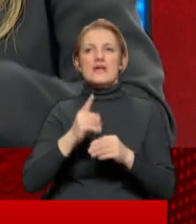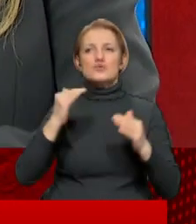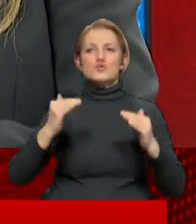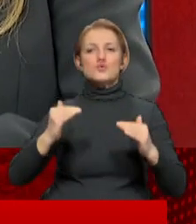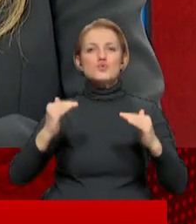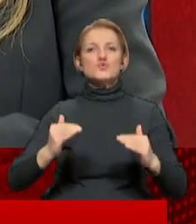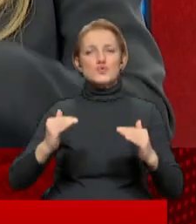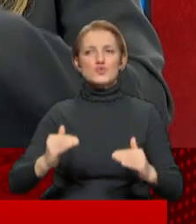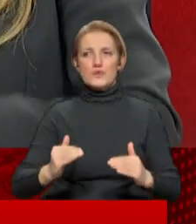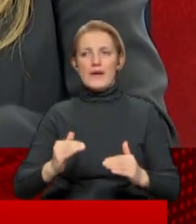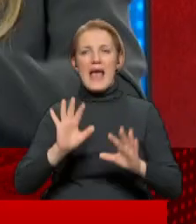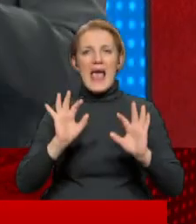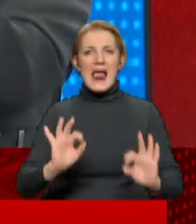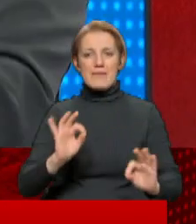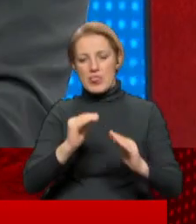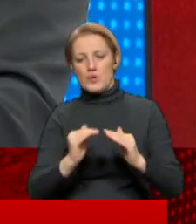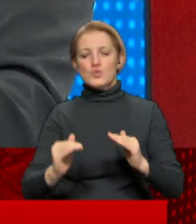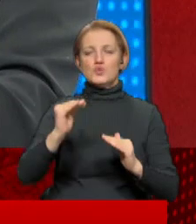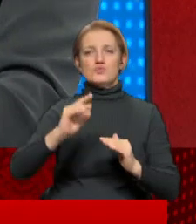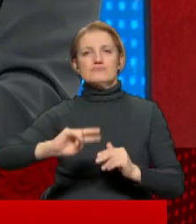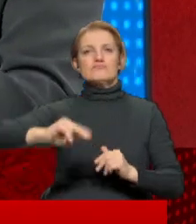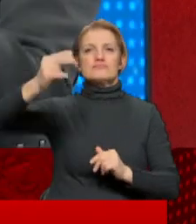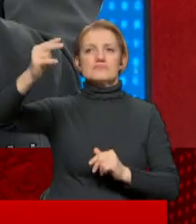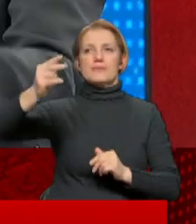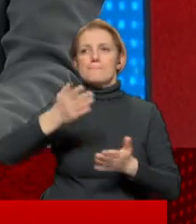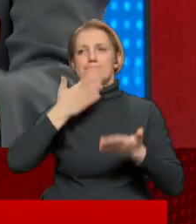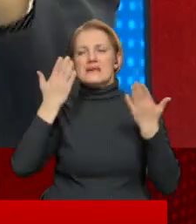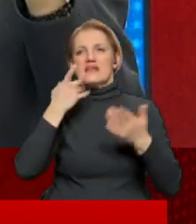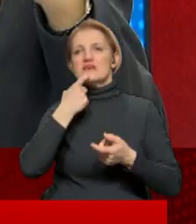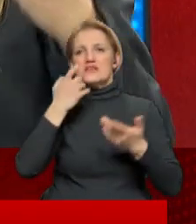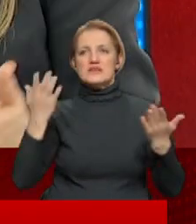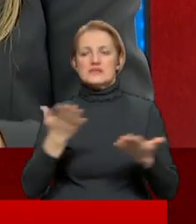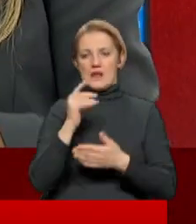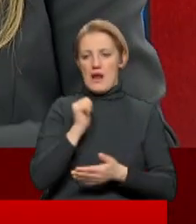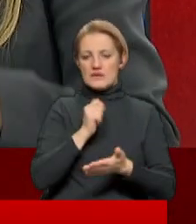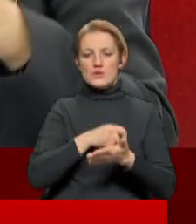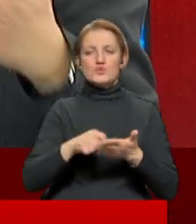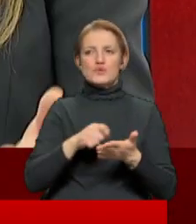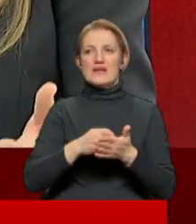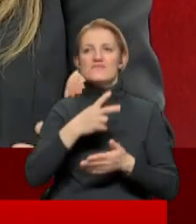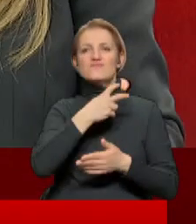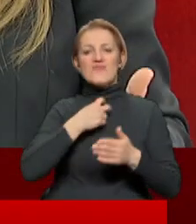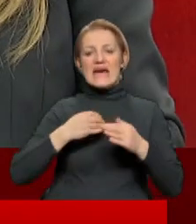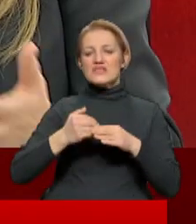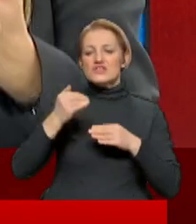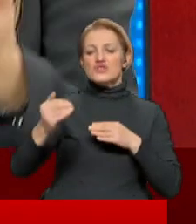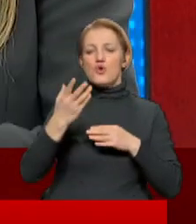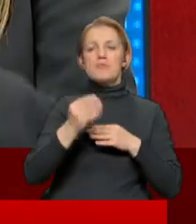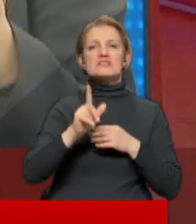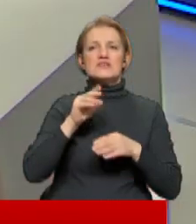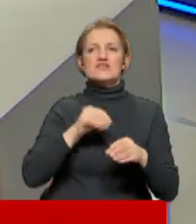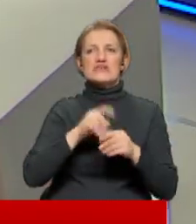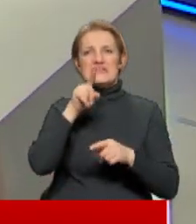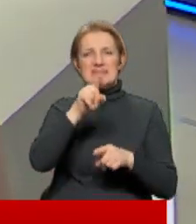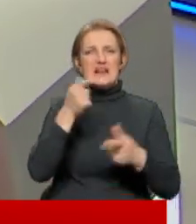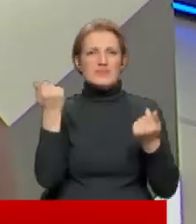düşük belirlediler ki hemen bir üst vergi dilimine geçiyoruz. Mesela biz yıllardır asgari ücretin vergi dışı bırakılması için, biliyorsunuz